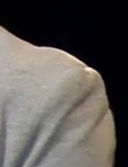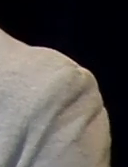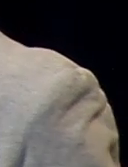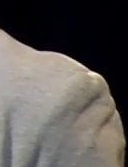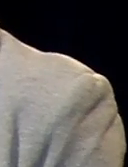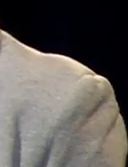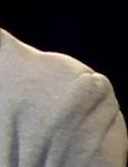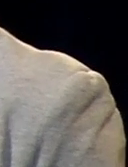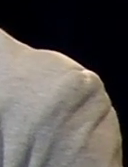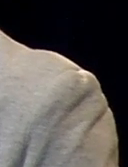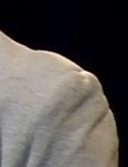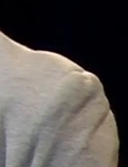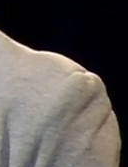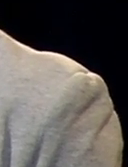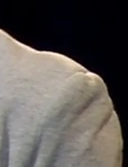Donc, oser.